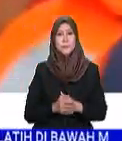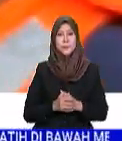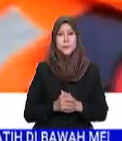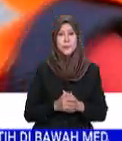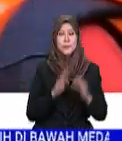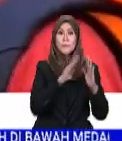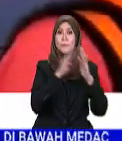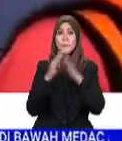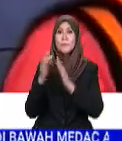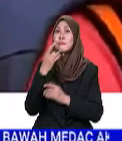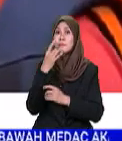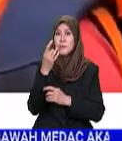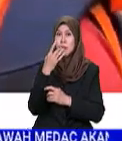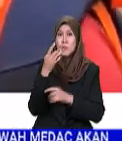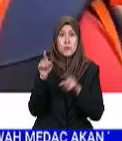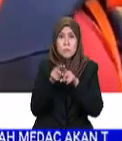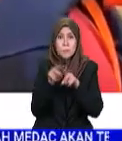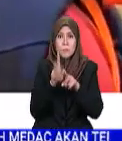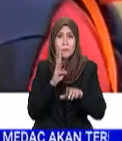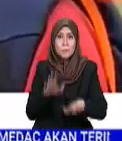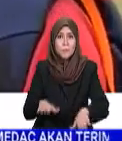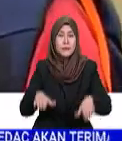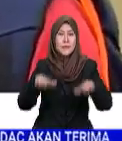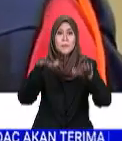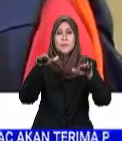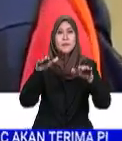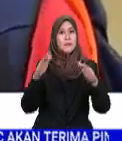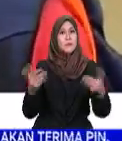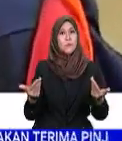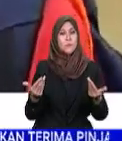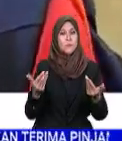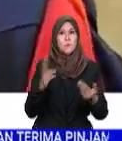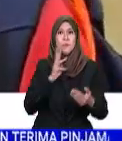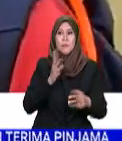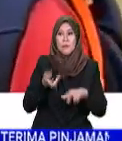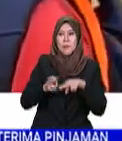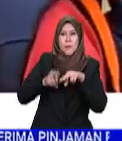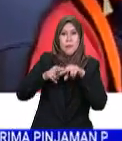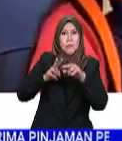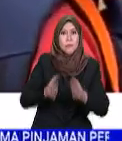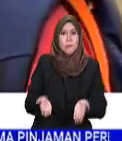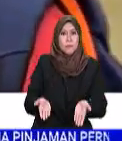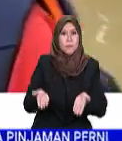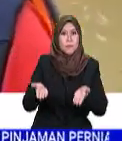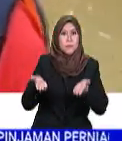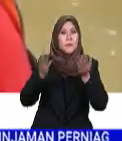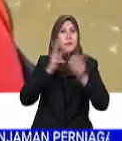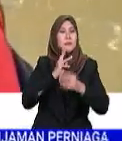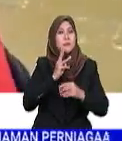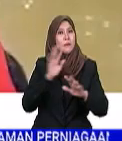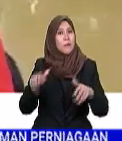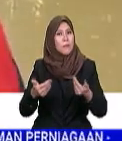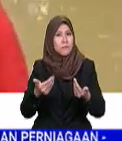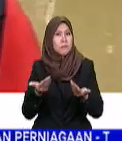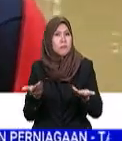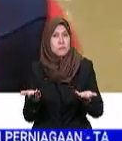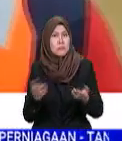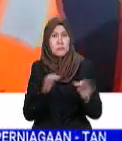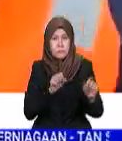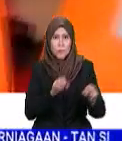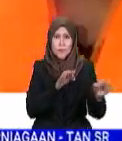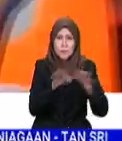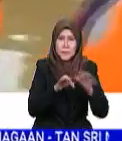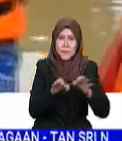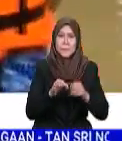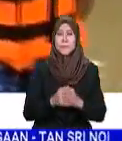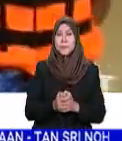Alustar juga turut dinaiki air dan keadaan air juga semakin meningkat. Jadi tuan boleh ulas sikit bagaimana situasi sekini? Okey,